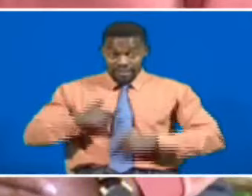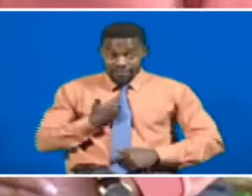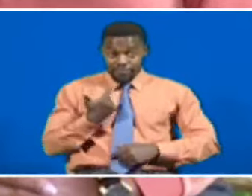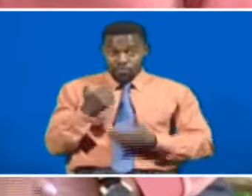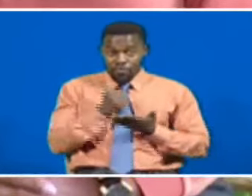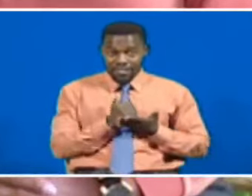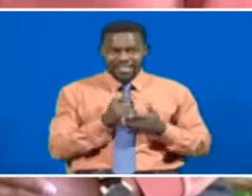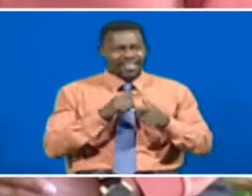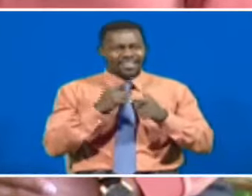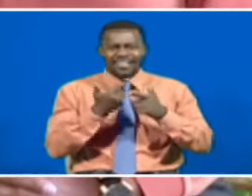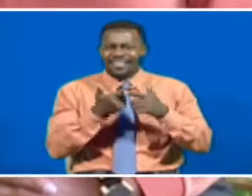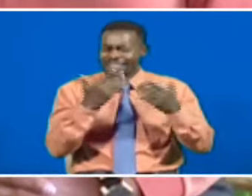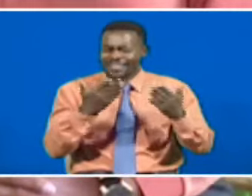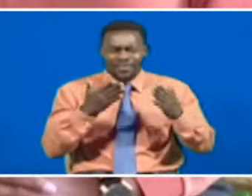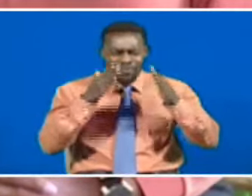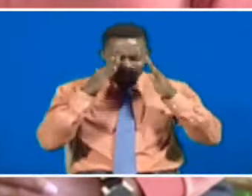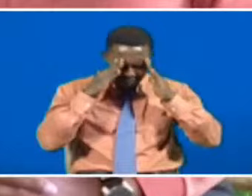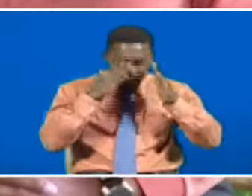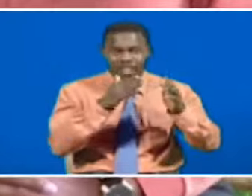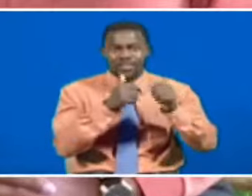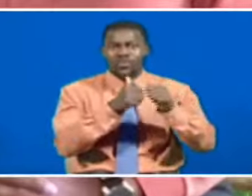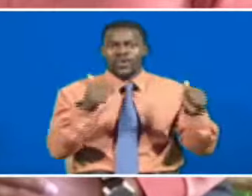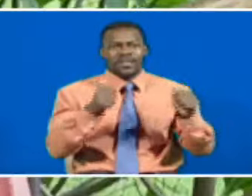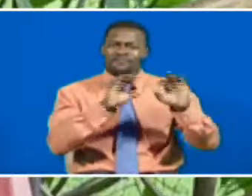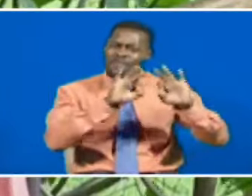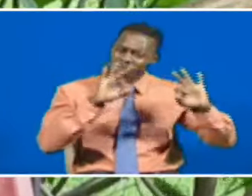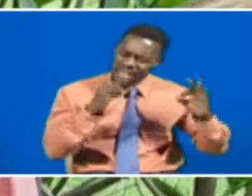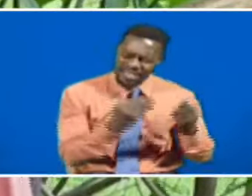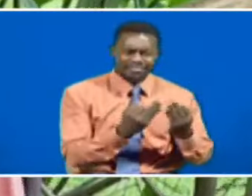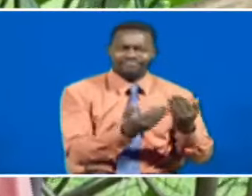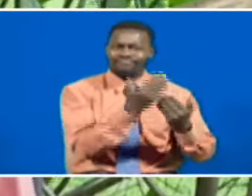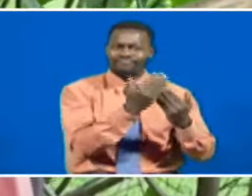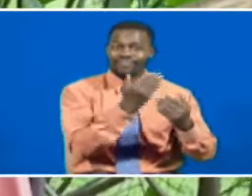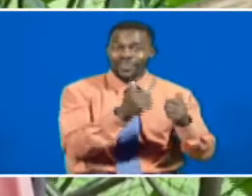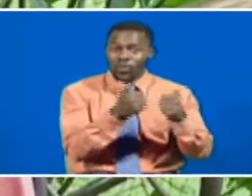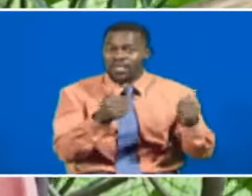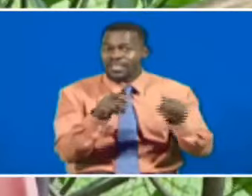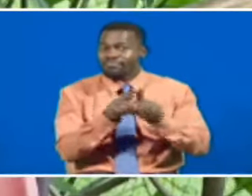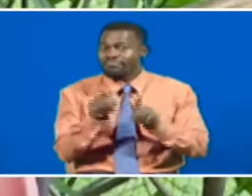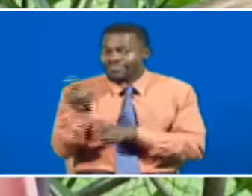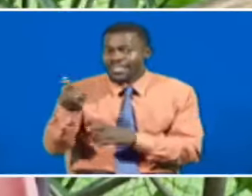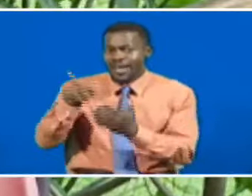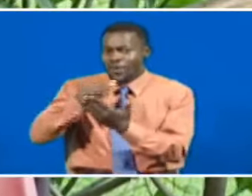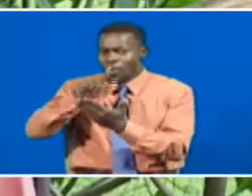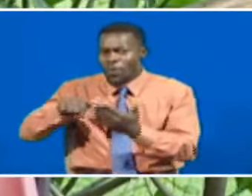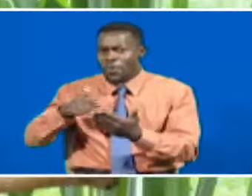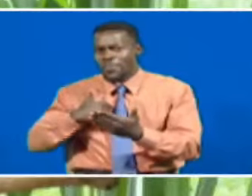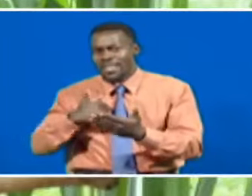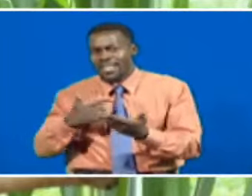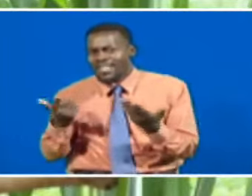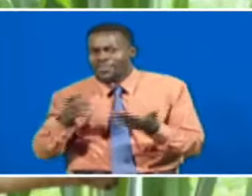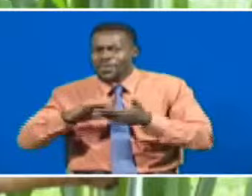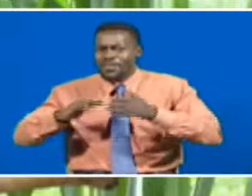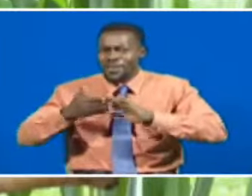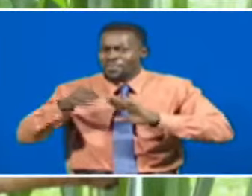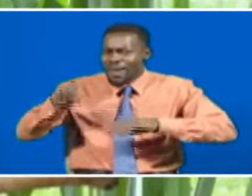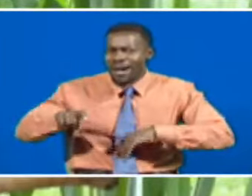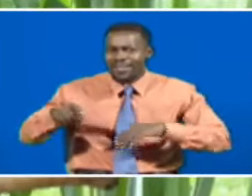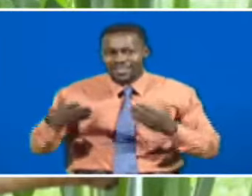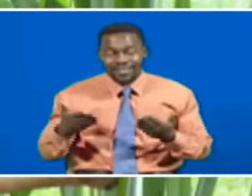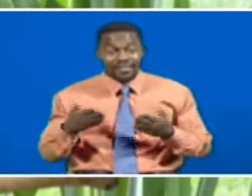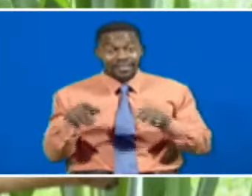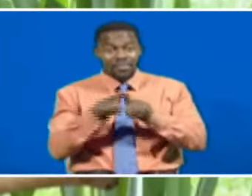na kila kitu ambacho ile kimempata shuleni, huyu amemkosea up and including ile marks amepata wakati